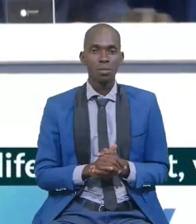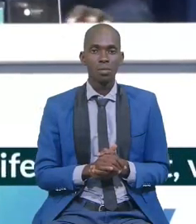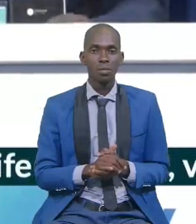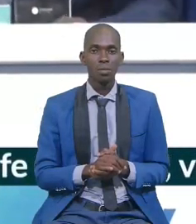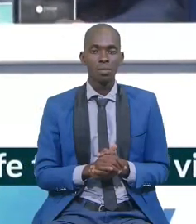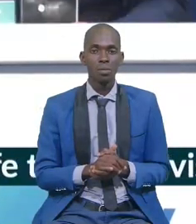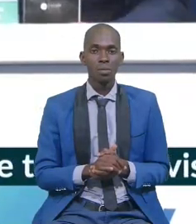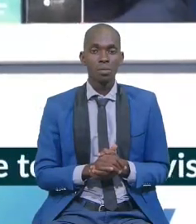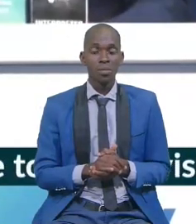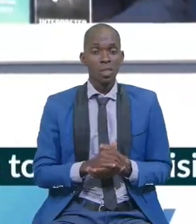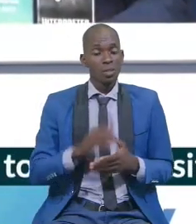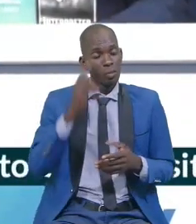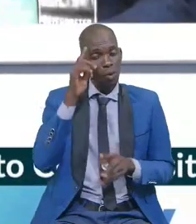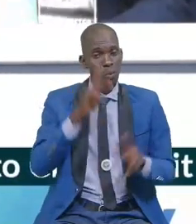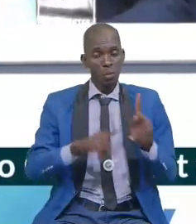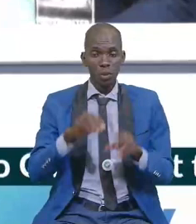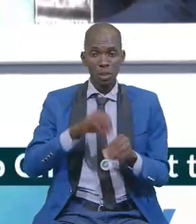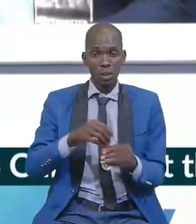Au Ghana,